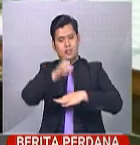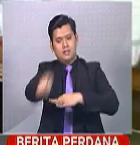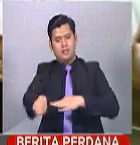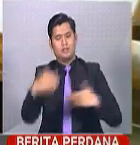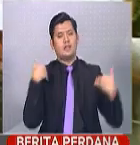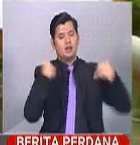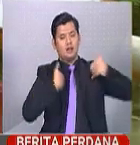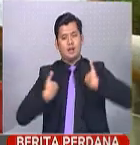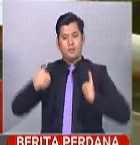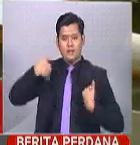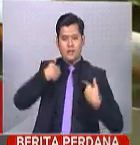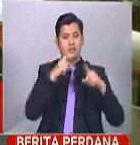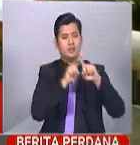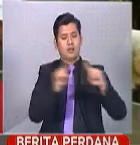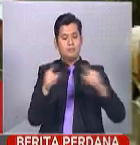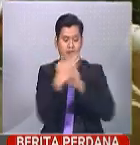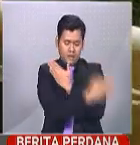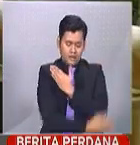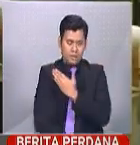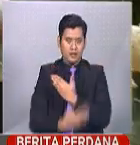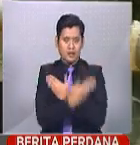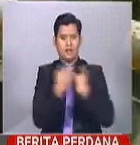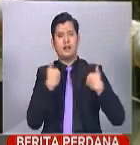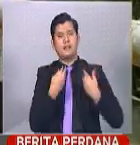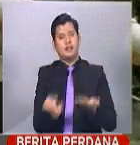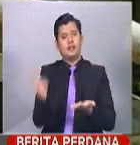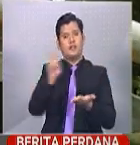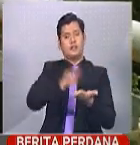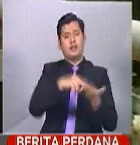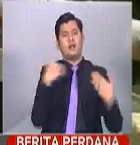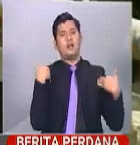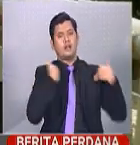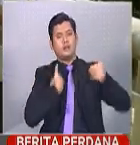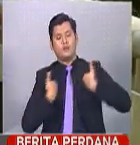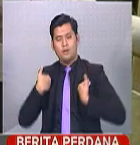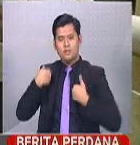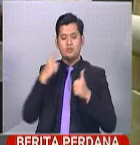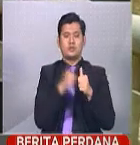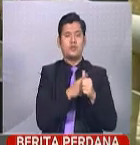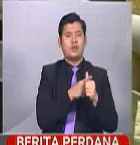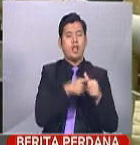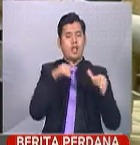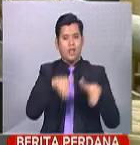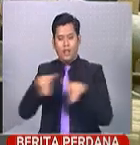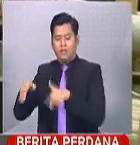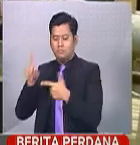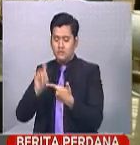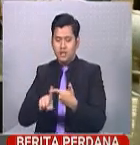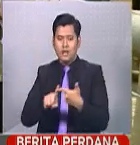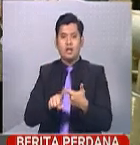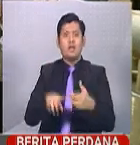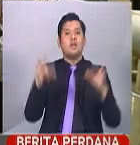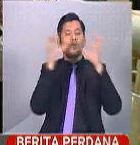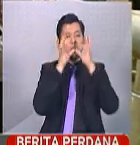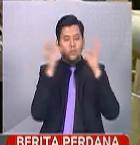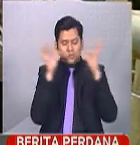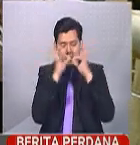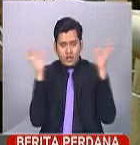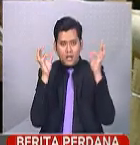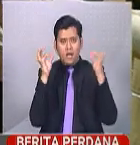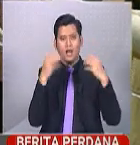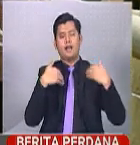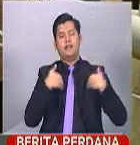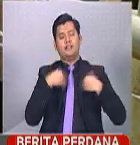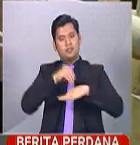namun di beberapa buah negara telah merepotkan ah beberapa hewan seperti anjing dan kucing dijangkiti virus ini danau itu